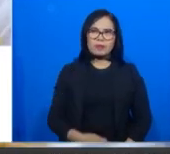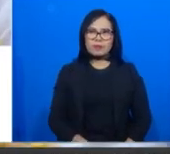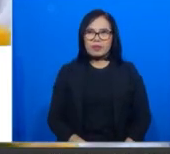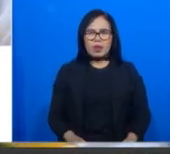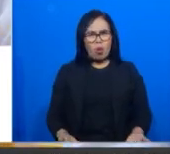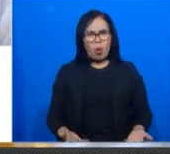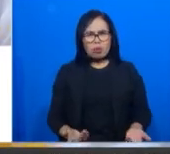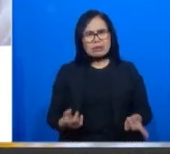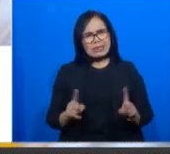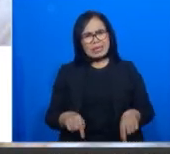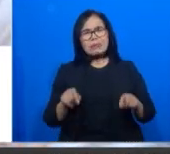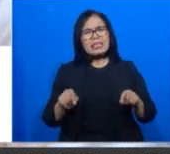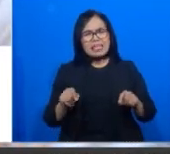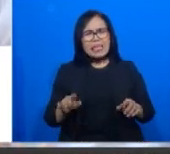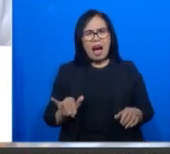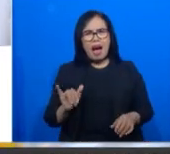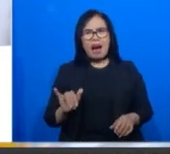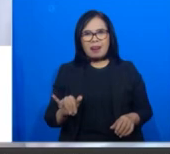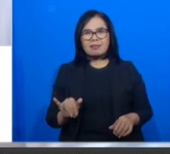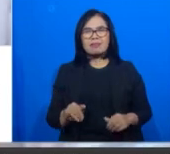begini ya gitu.